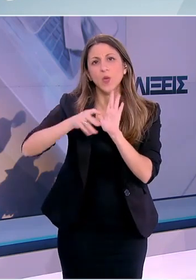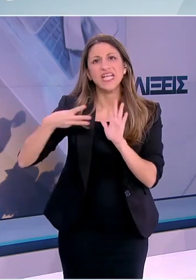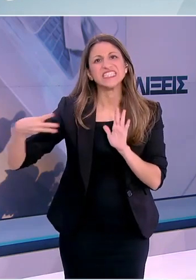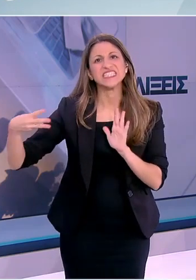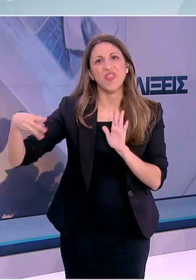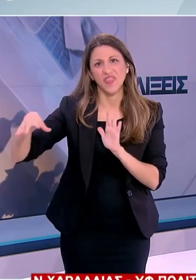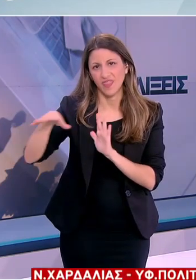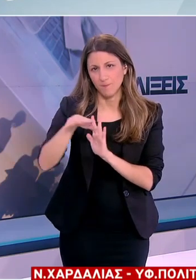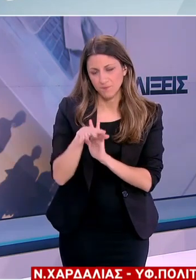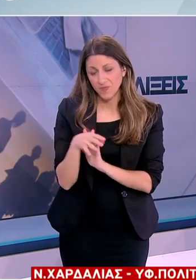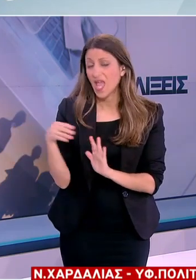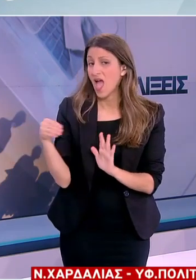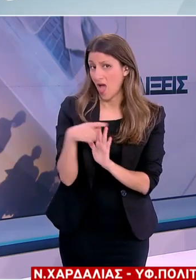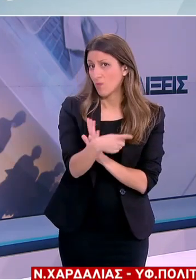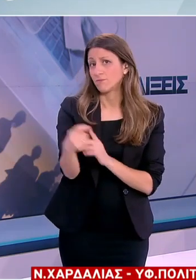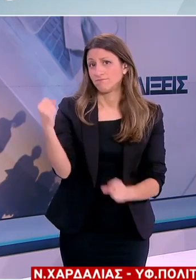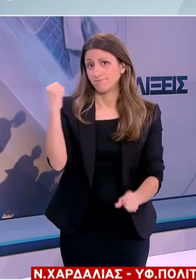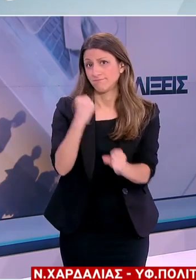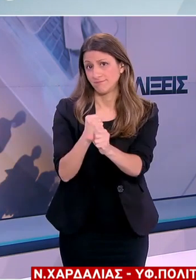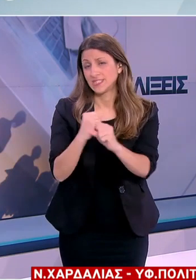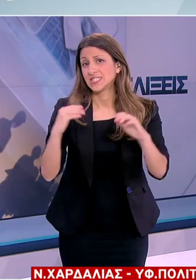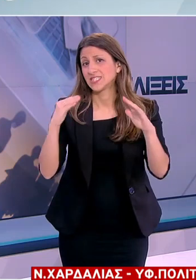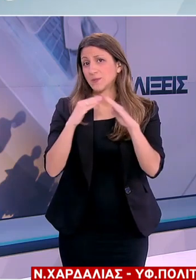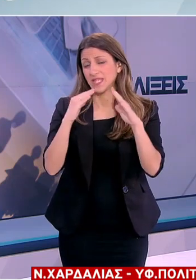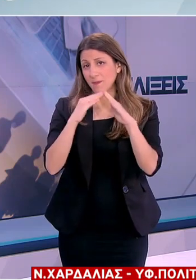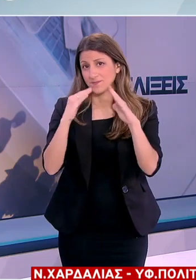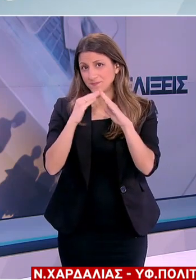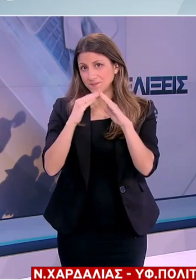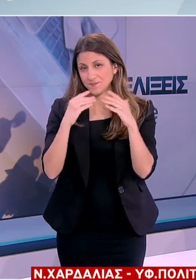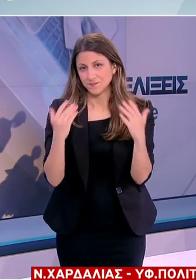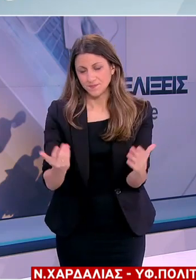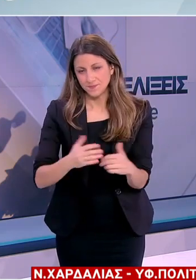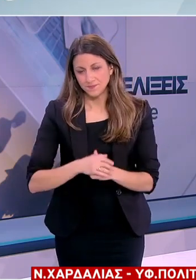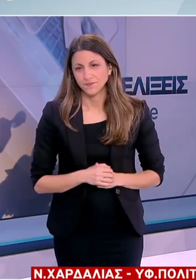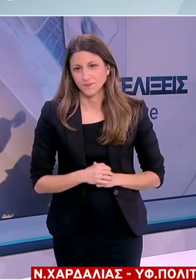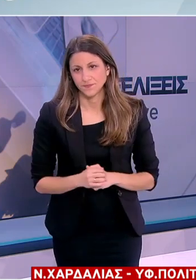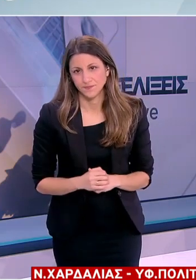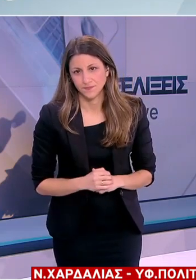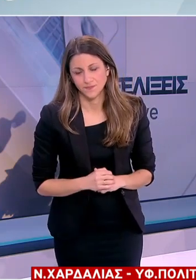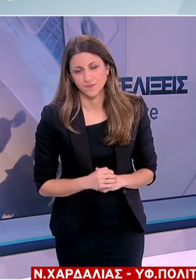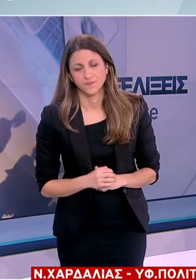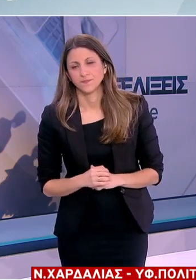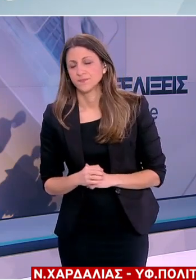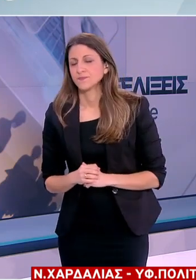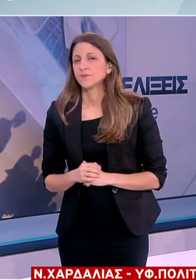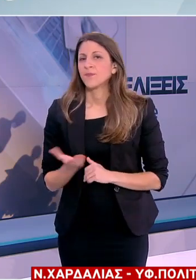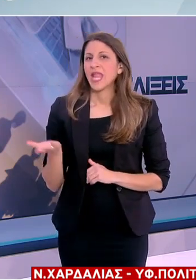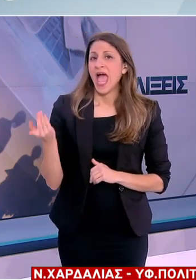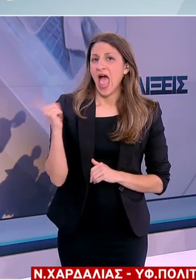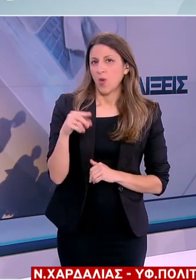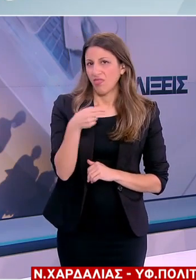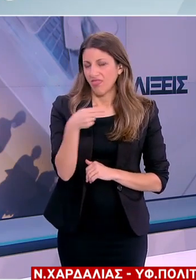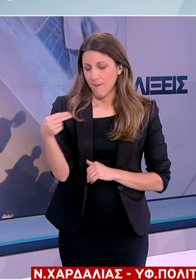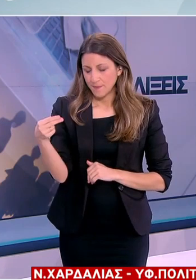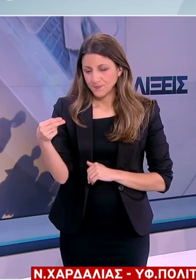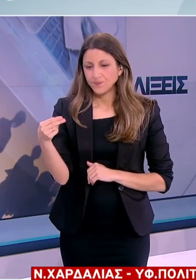και κυρίως να μείνουν σπίτια τους. Στη συνέχεια θα ήθελα να σας ενημερώσω ότι στο πλαίσιο των έκτακτων μέτρων και με